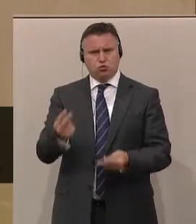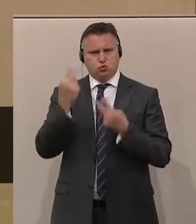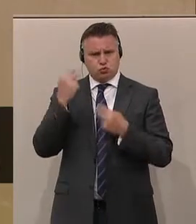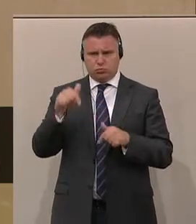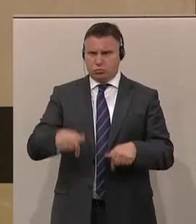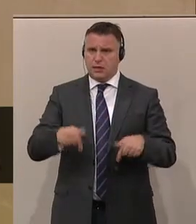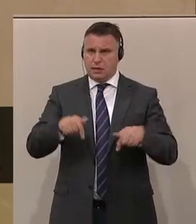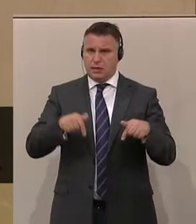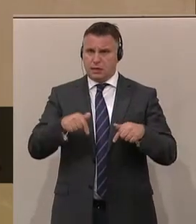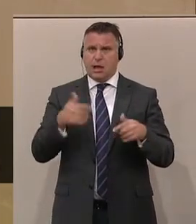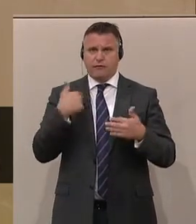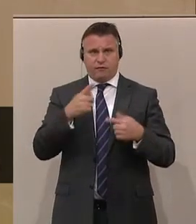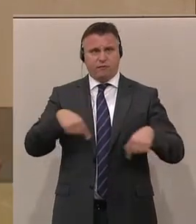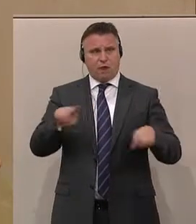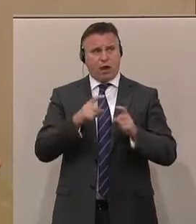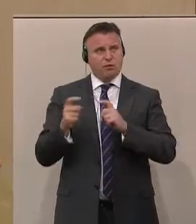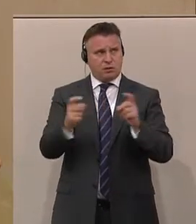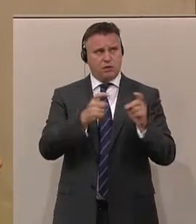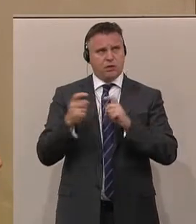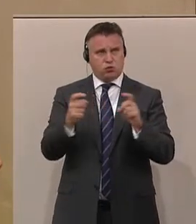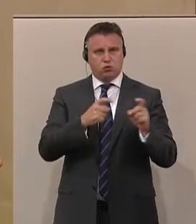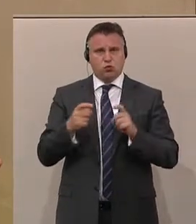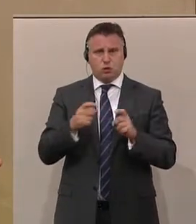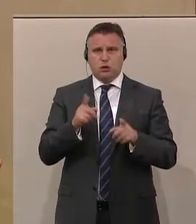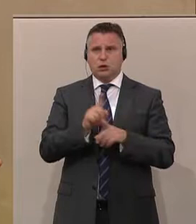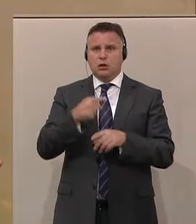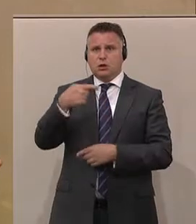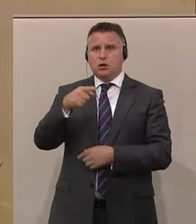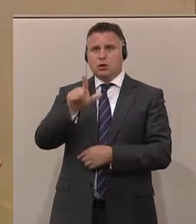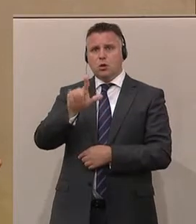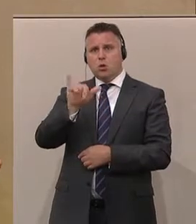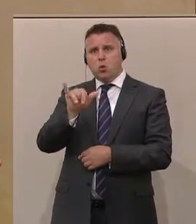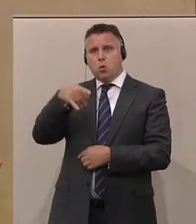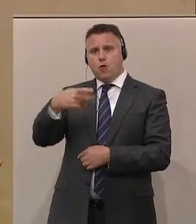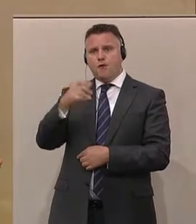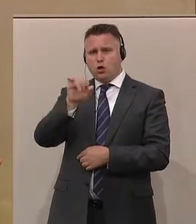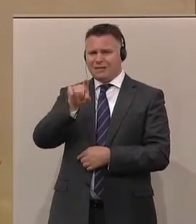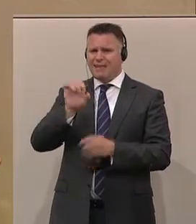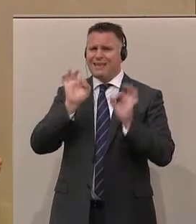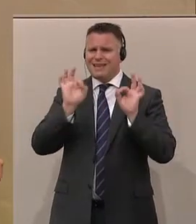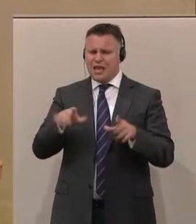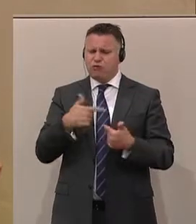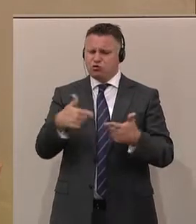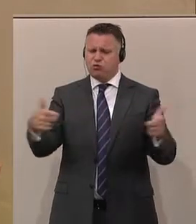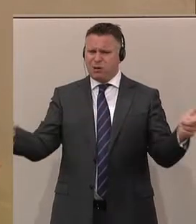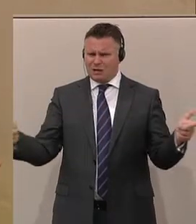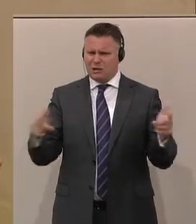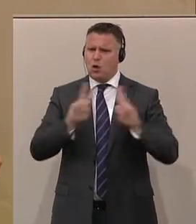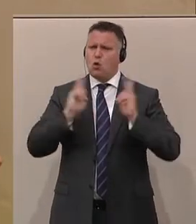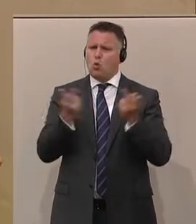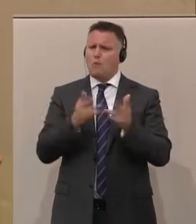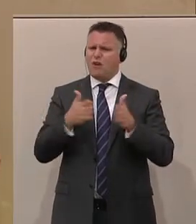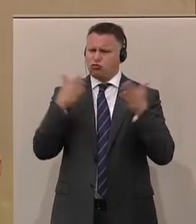wir haben hier im Hohen Haus diskutiert über das Problem des Glyphosat. Ist ein Gift, das die Menschen schädigt, das die Umwelt